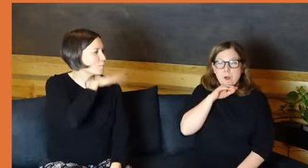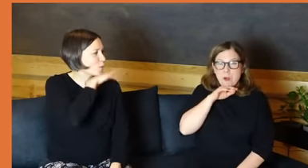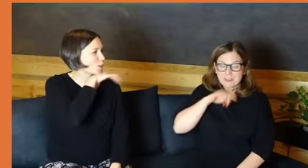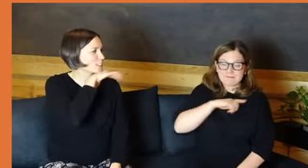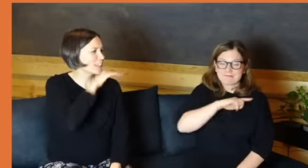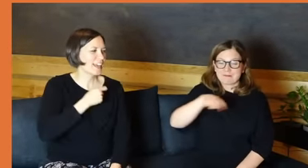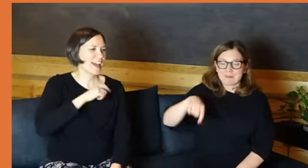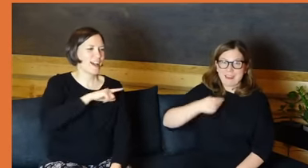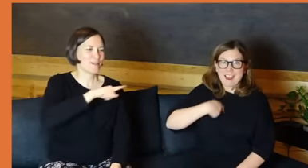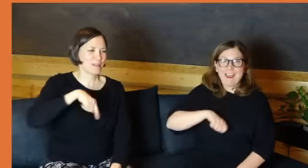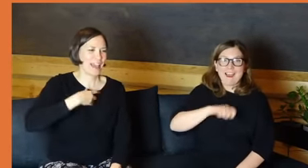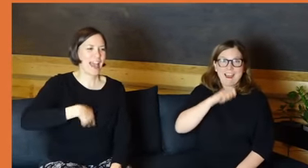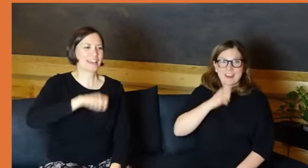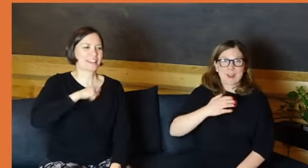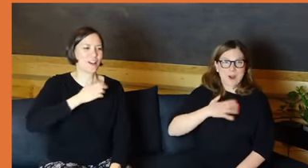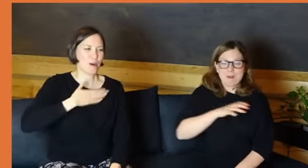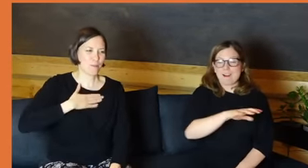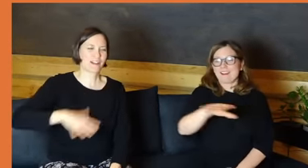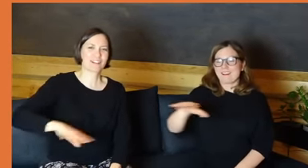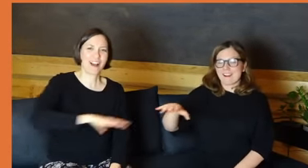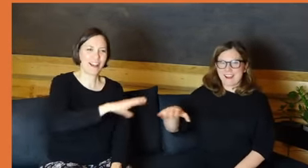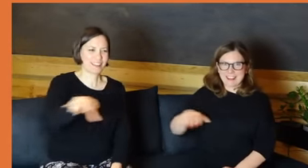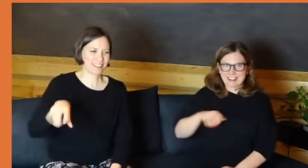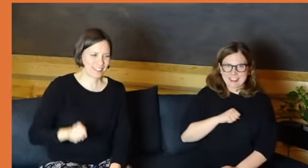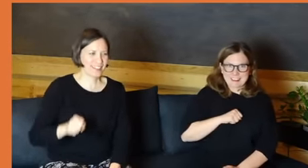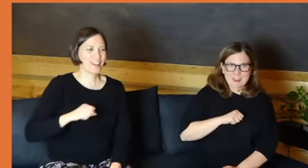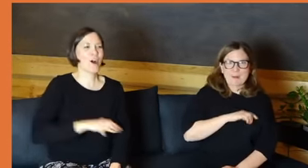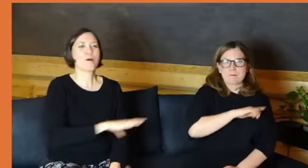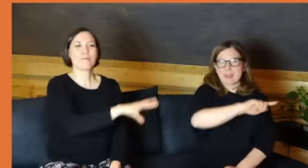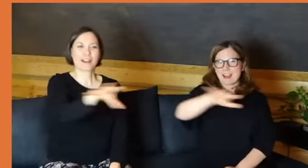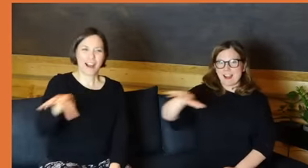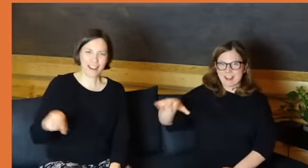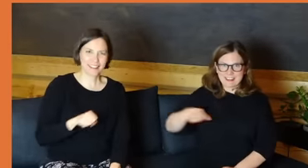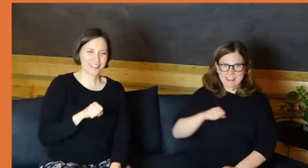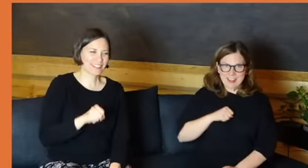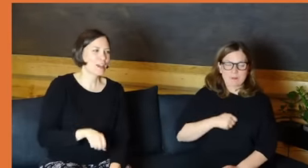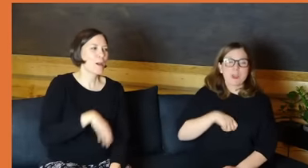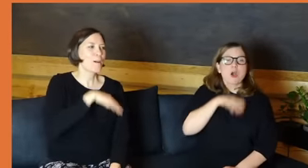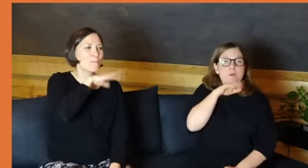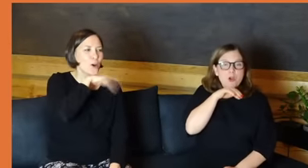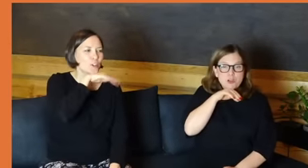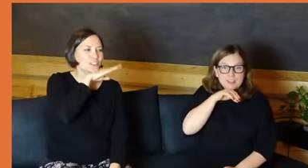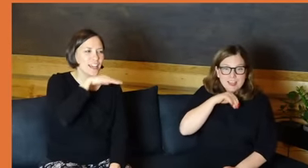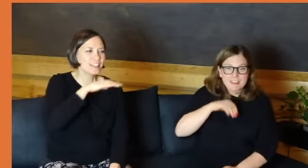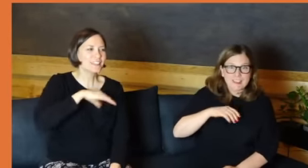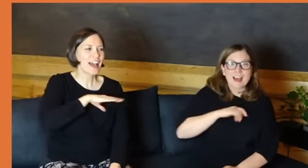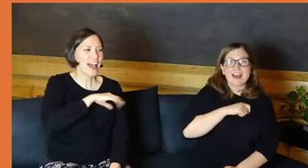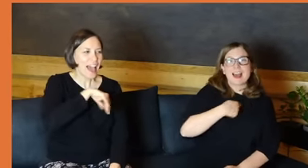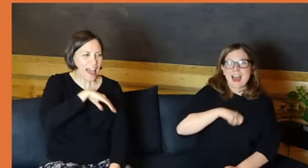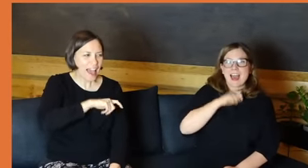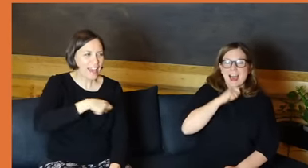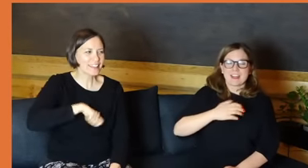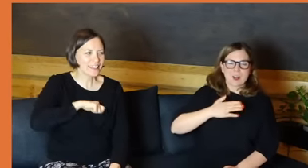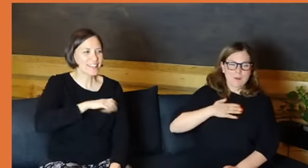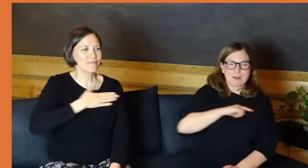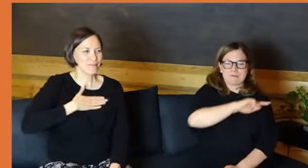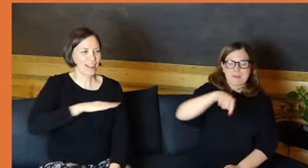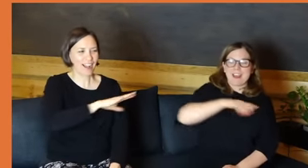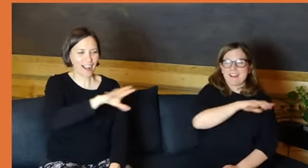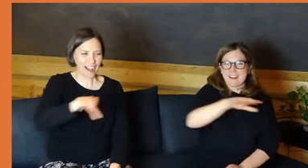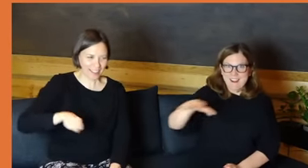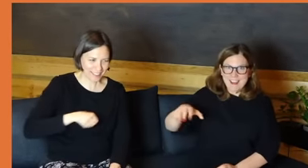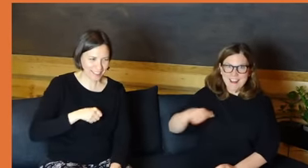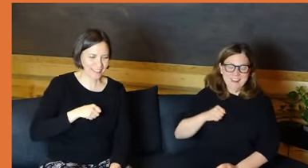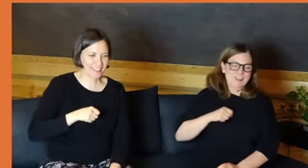Porsaita äidin, oomme kaikki, oomme kaikki, oomme kaikki. Porsaita äidin, oomme